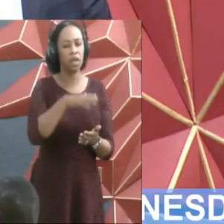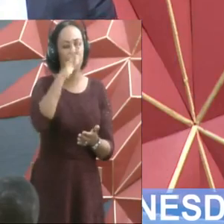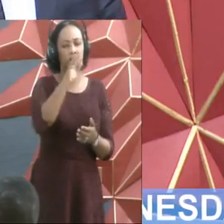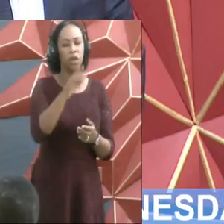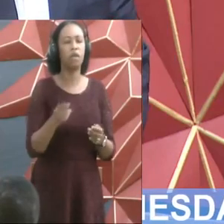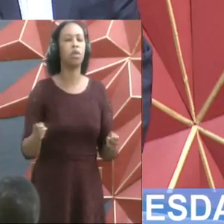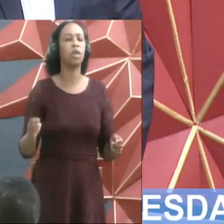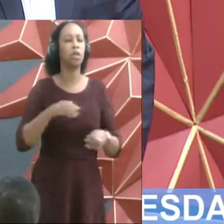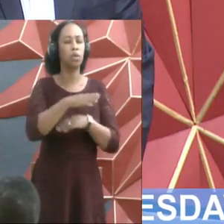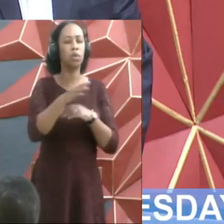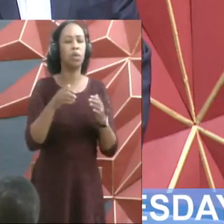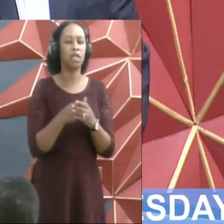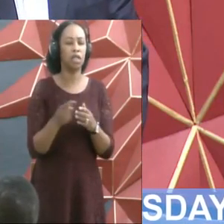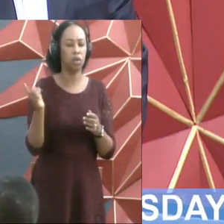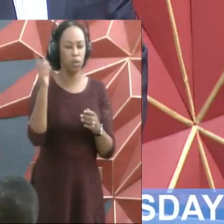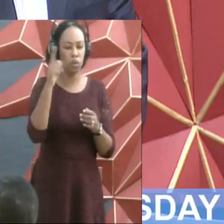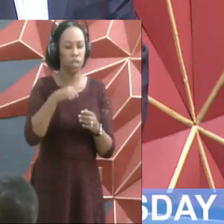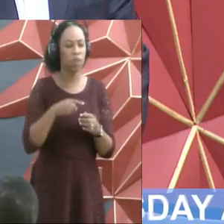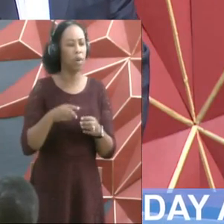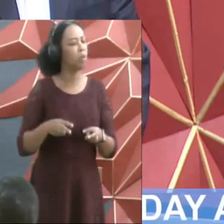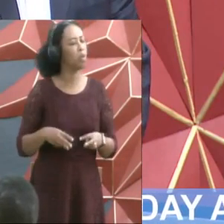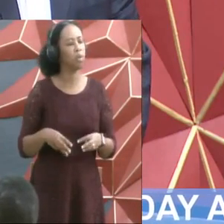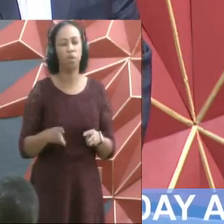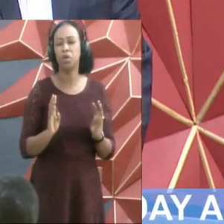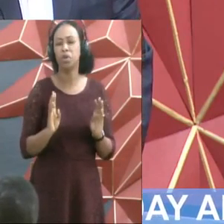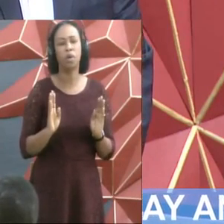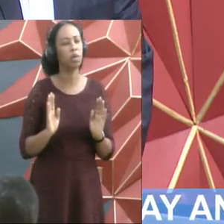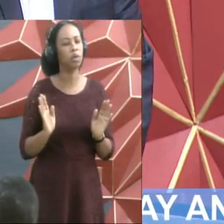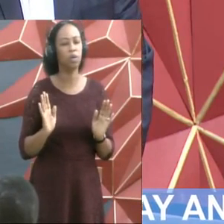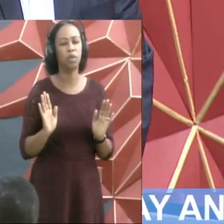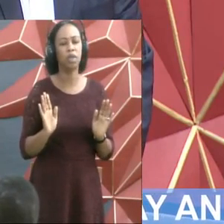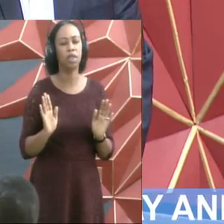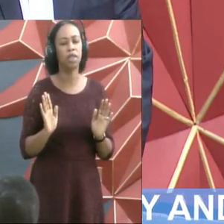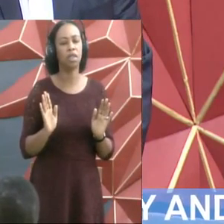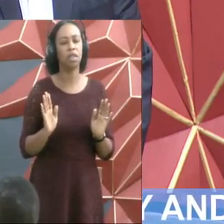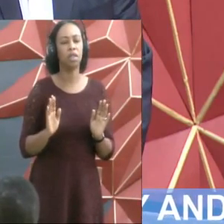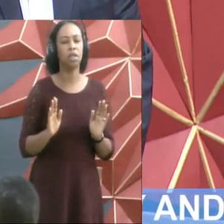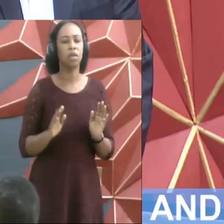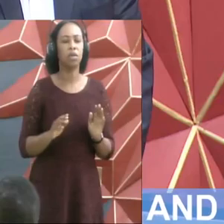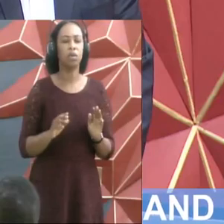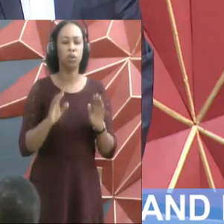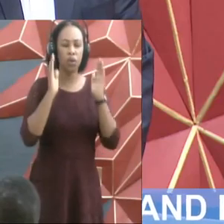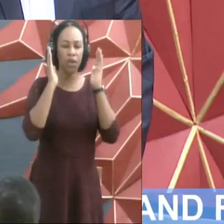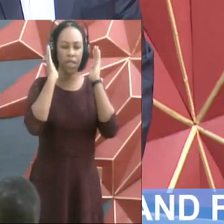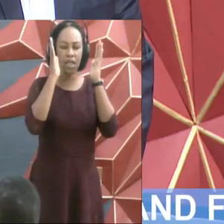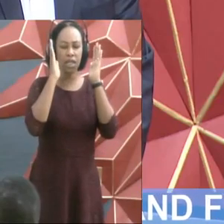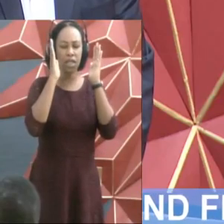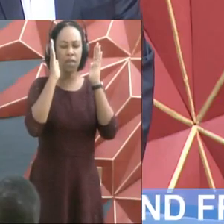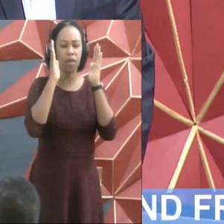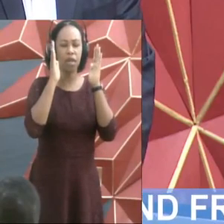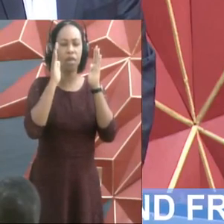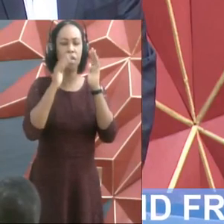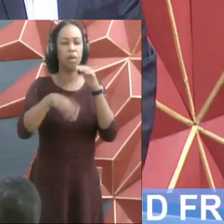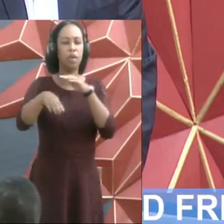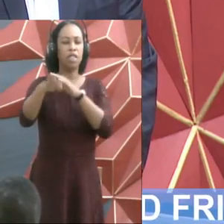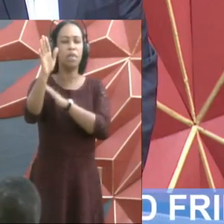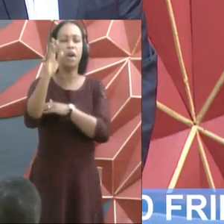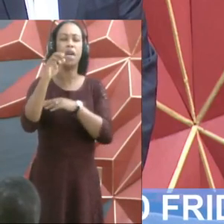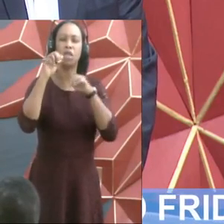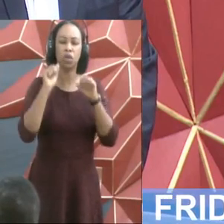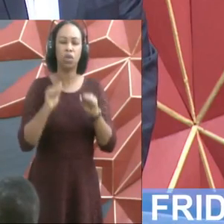uko turi, tuje uko turi mwana. Regarde-nous. Maze mani ishobora